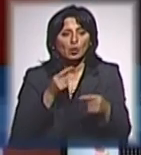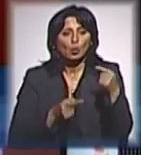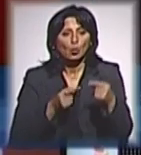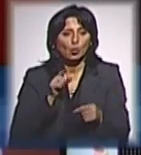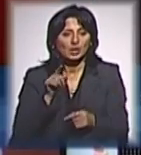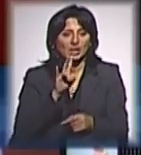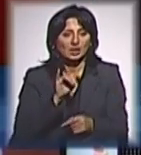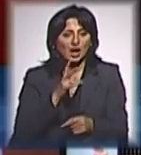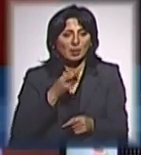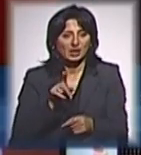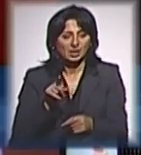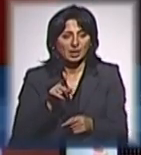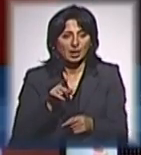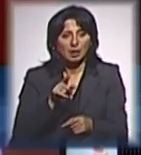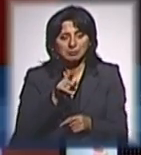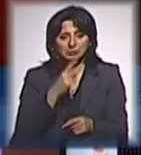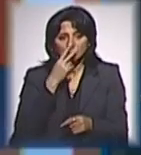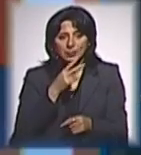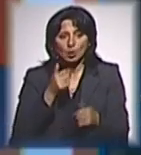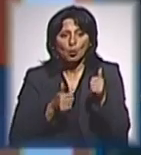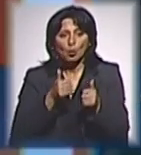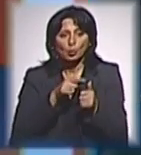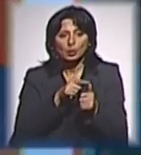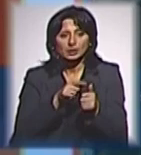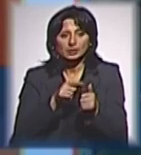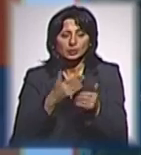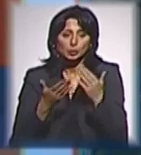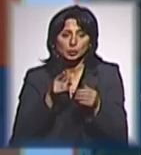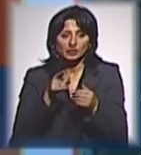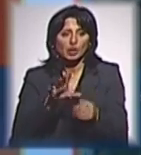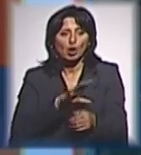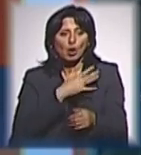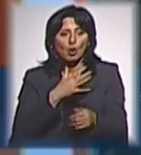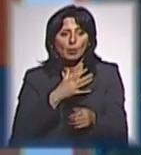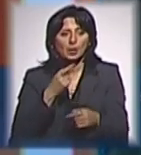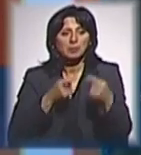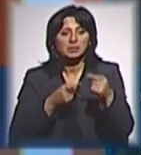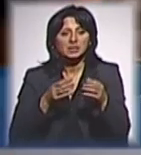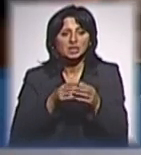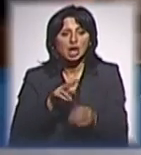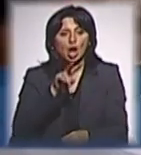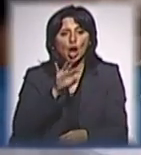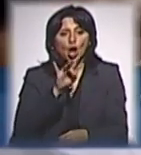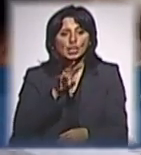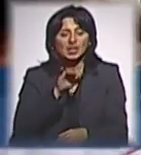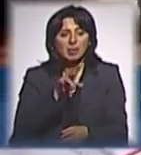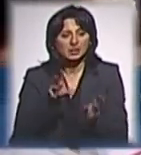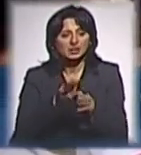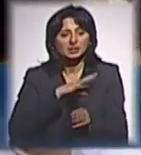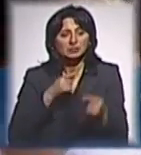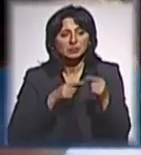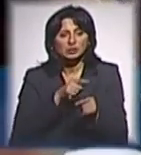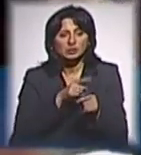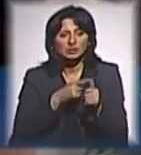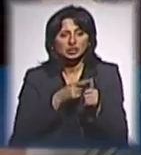კონკურენტად, არ არის ანგარიშის გასაწევი კონკურენტი თქვენ თქვის, თუნდაც თქვენი ყოფილი თანამებრძოლი დიმიტრი ლორთქიფანიძე?